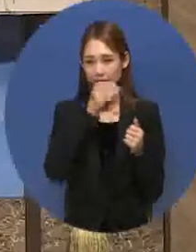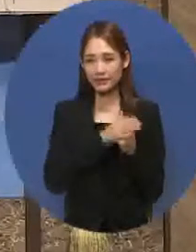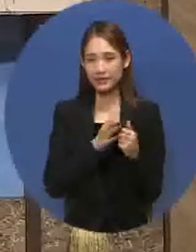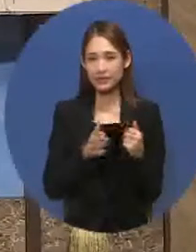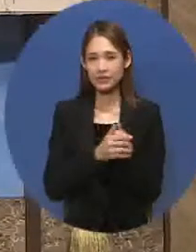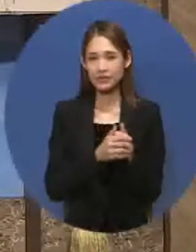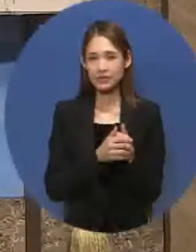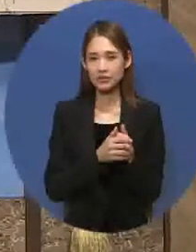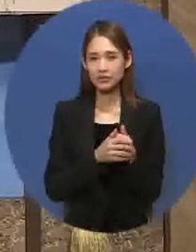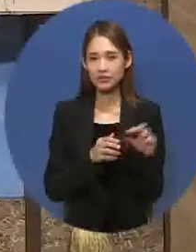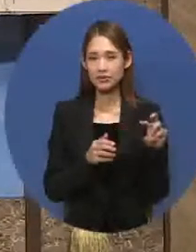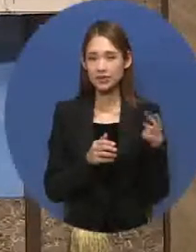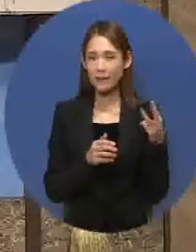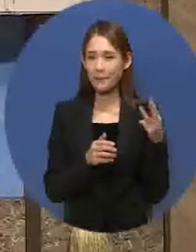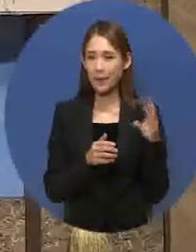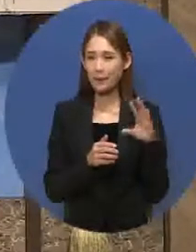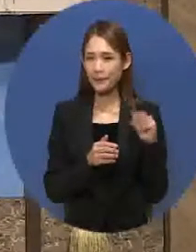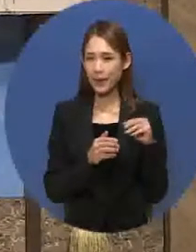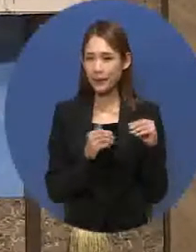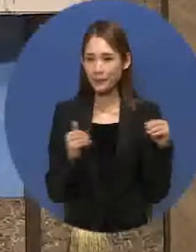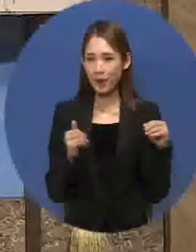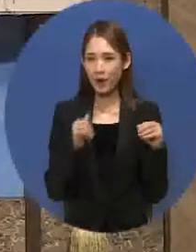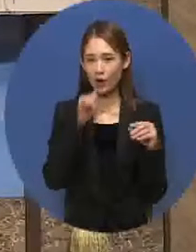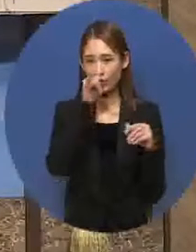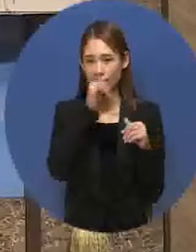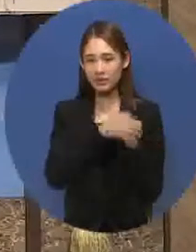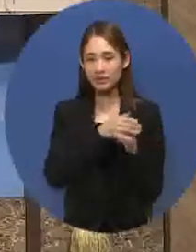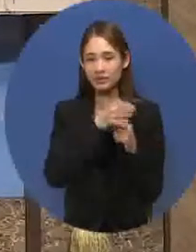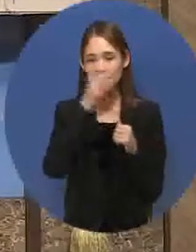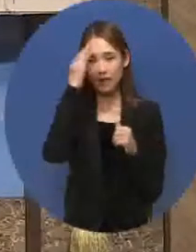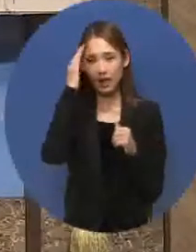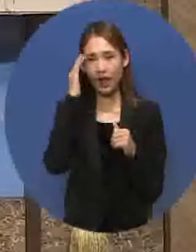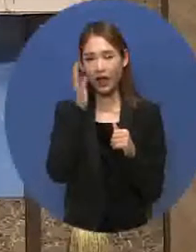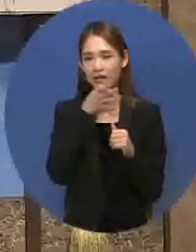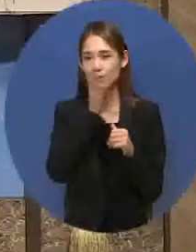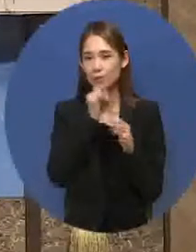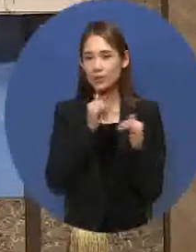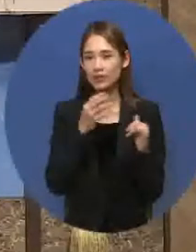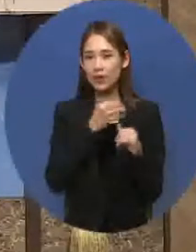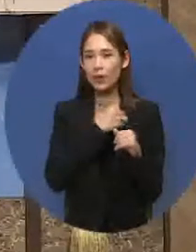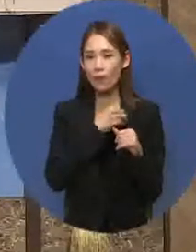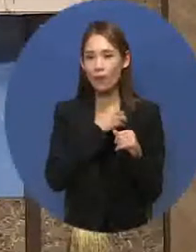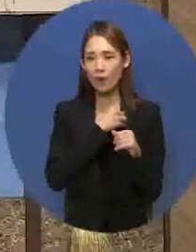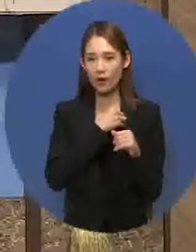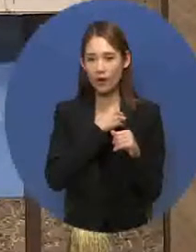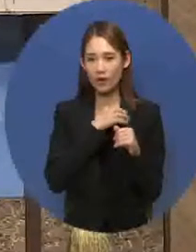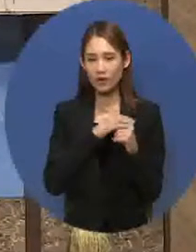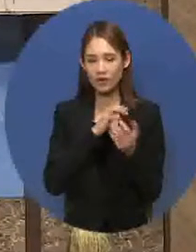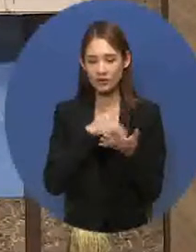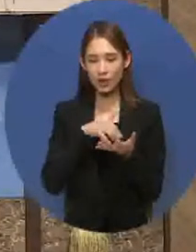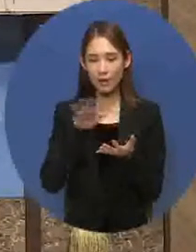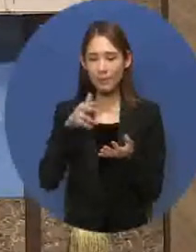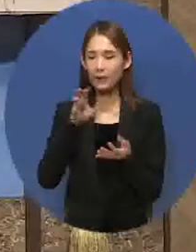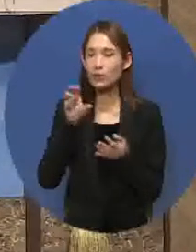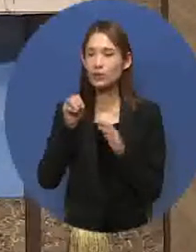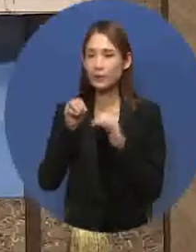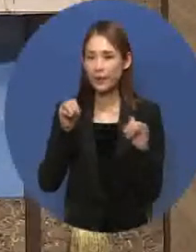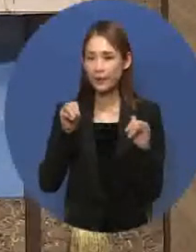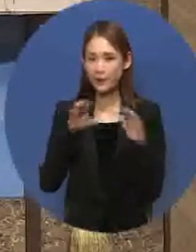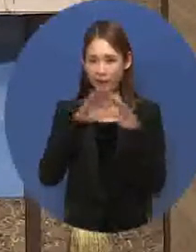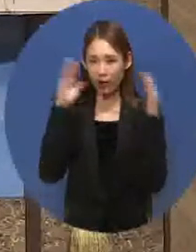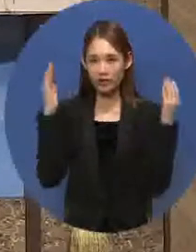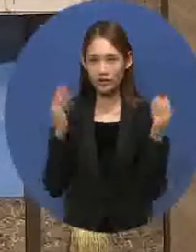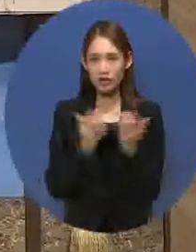약 300만 명이 대한노인의 회원입니다. 그러니까 850만 우리나라 전체 노인의 약